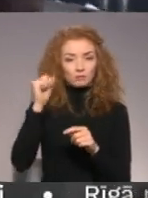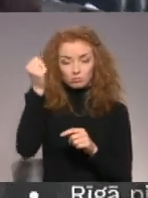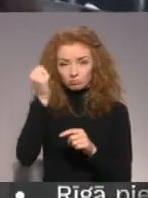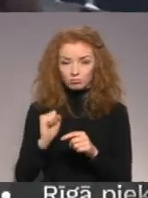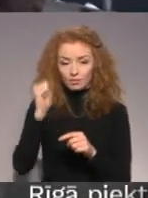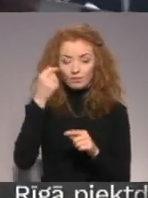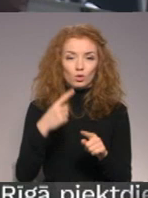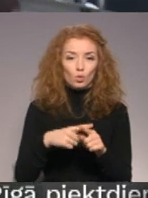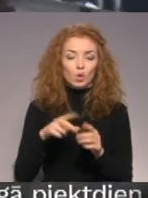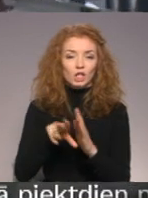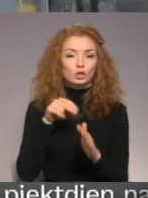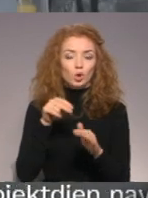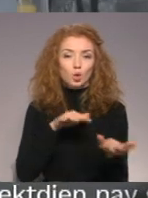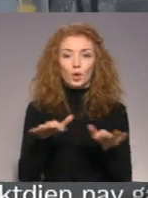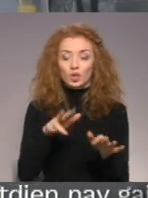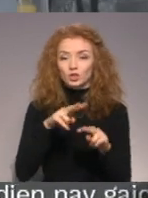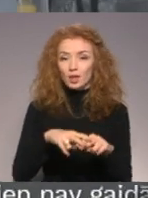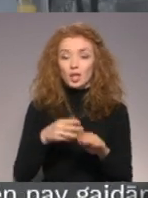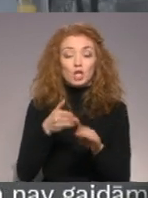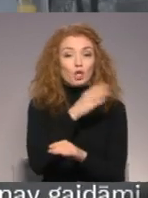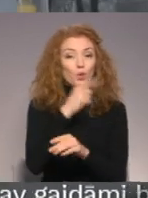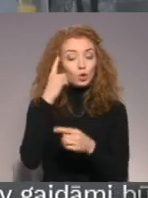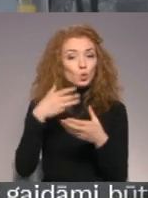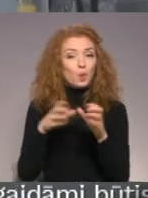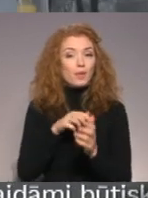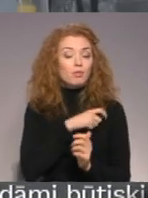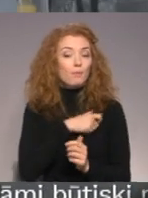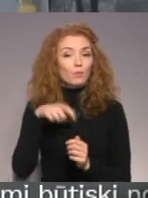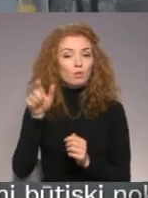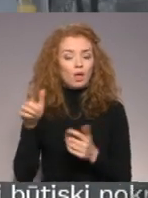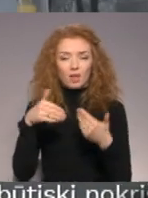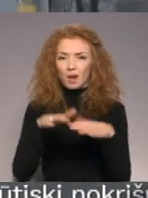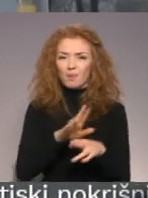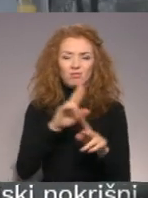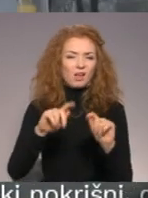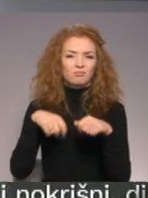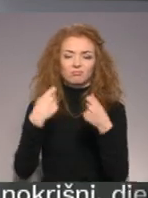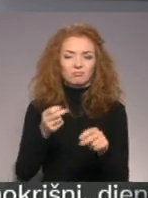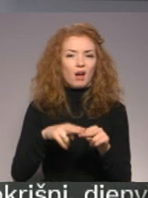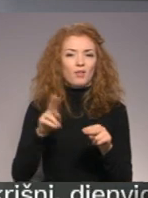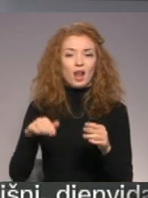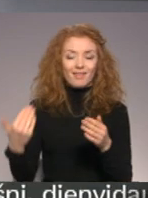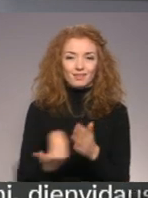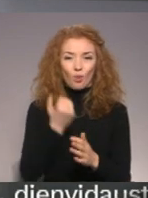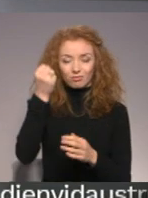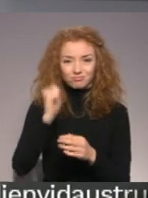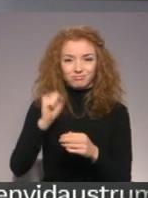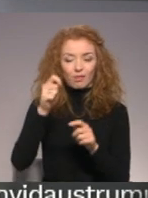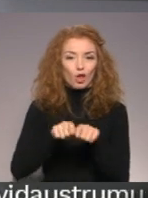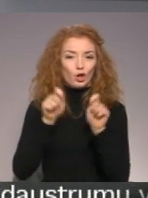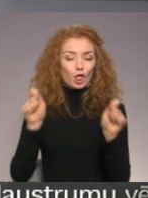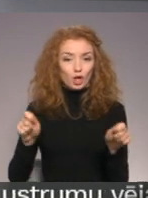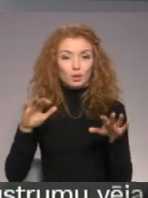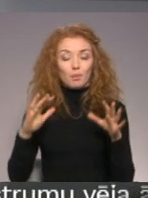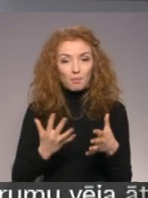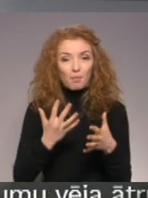izložu organizēšanas vietas. Iepriekš domes deputāti vairāk kārt ir lēmuši neizsniegt atļaujas jaunu spēļu zāļu atvēršanai,